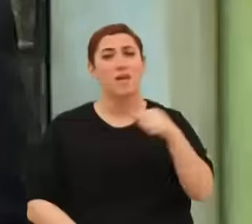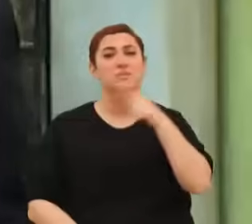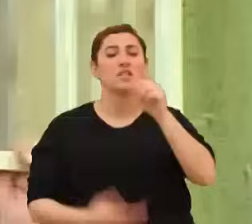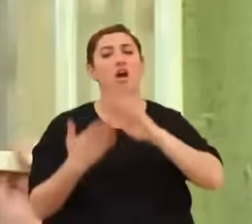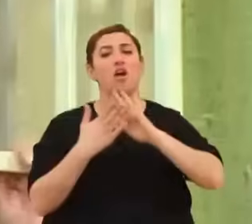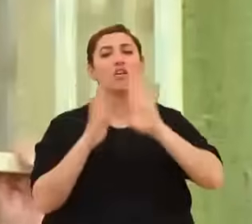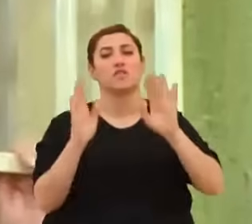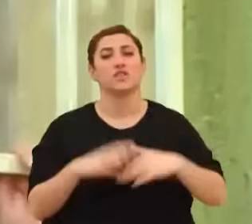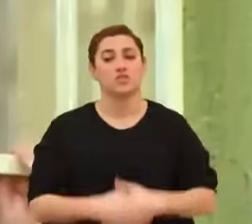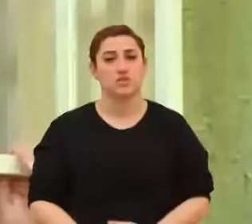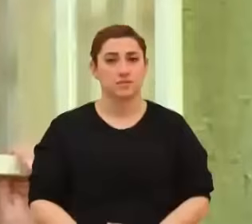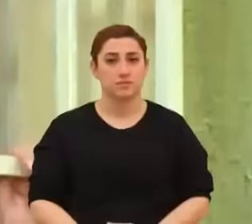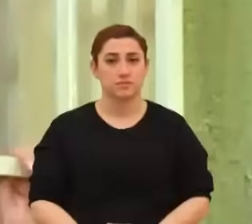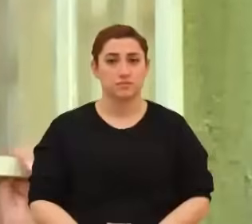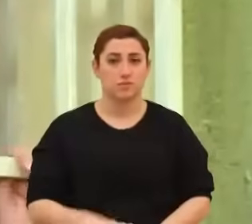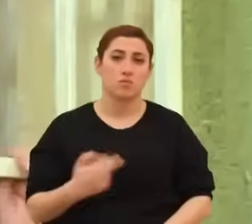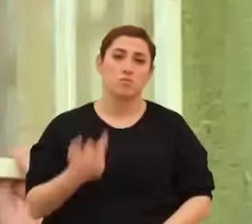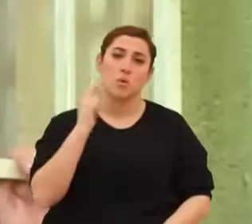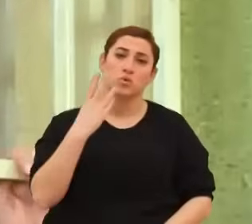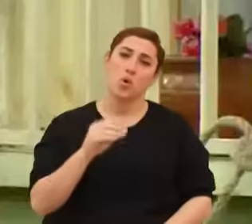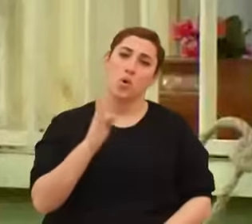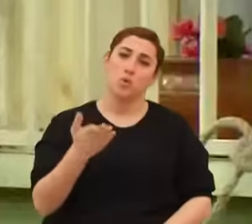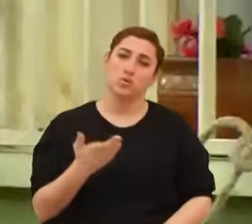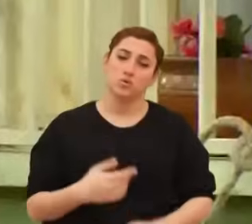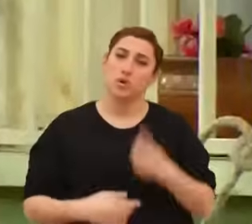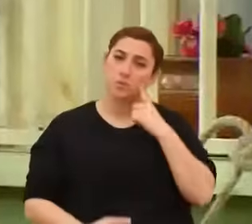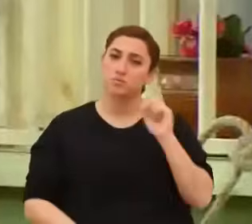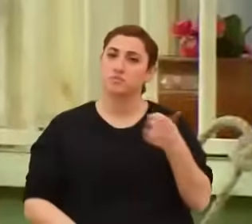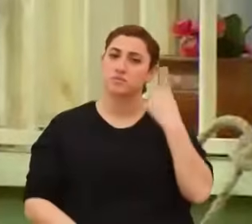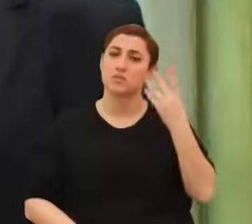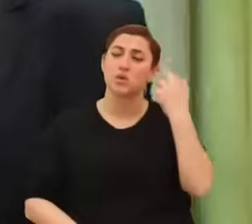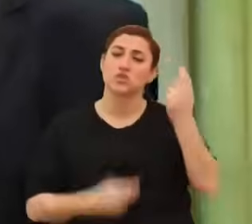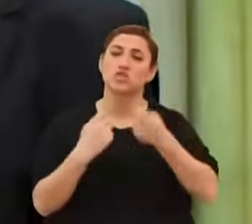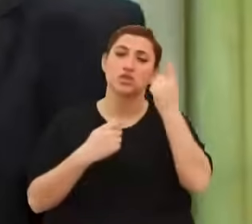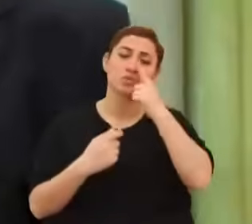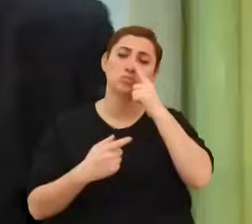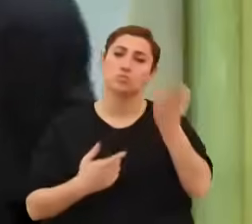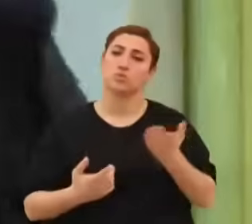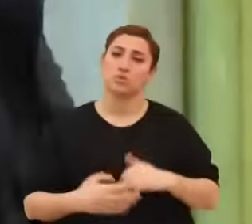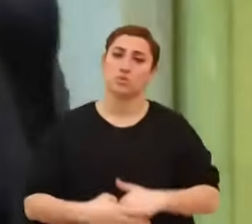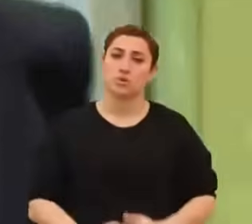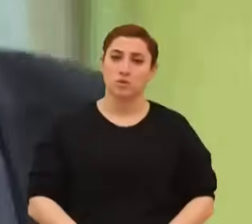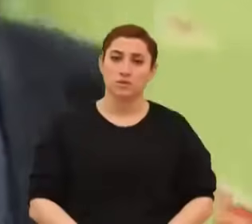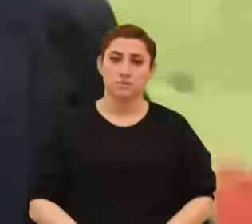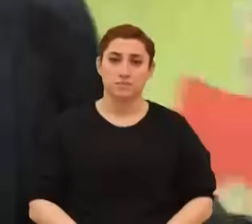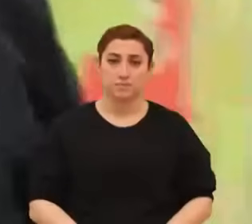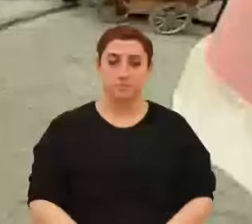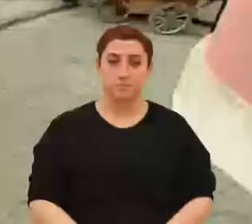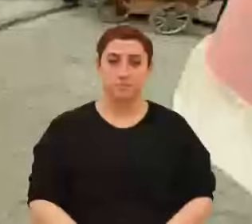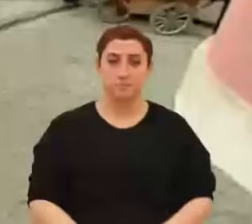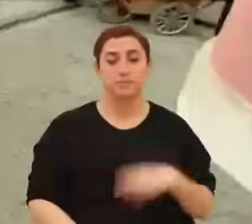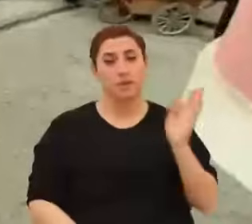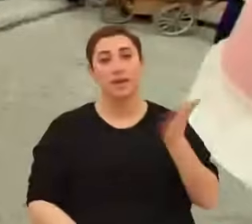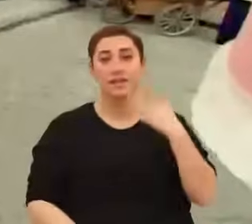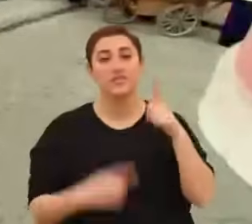senin arkadaşın. Bomboş bir adamsın ya, bomboş, hayret bir şey ya. Boş işler müdürü ya. Vallahi boş işler müdürü.